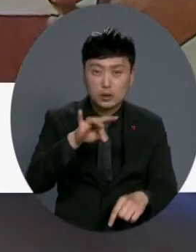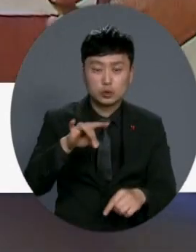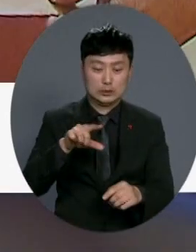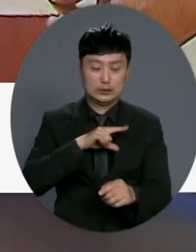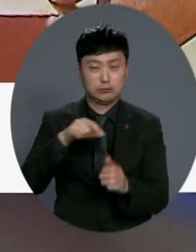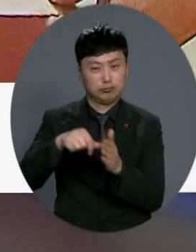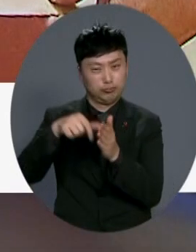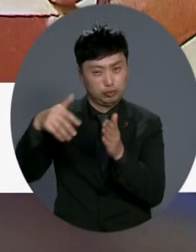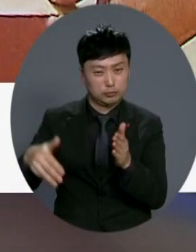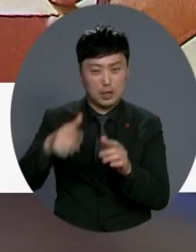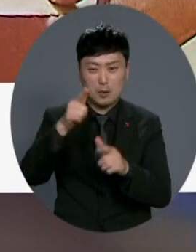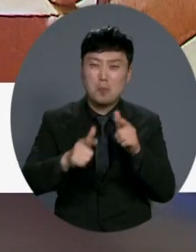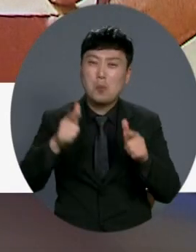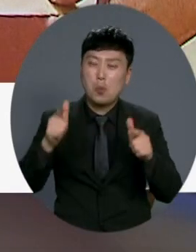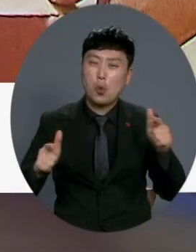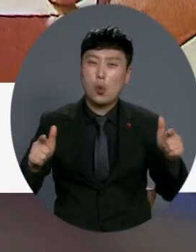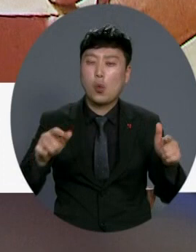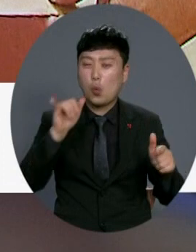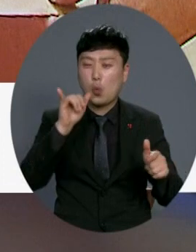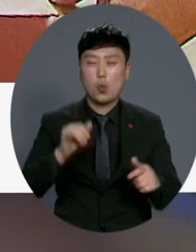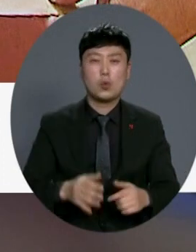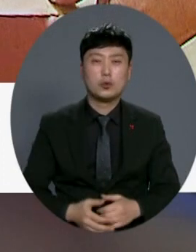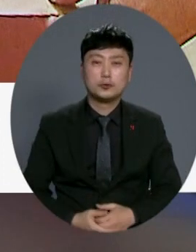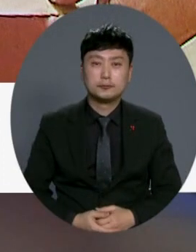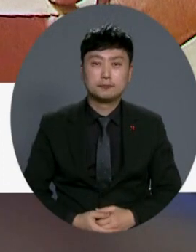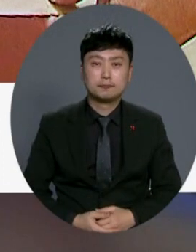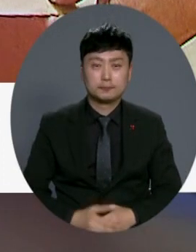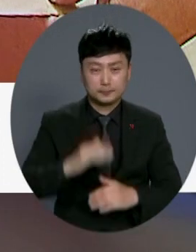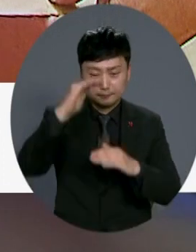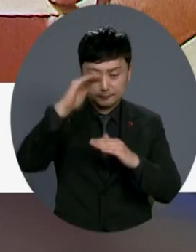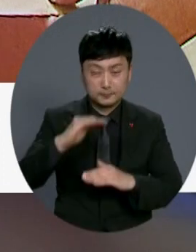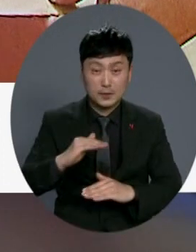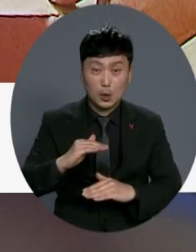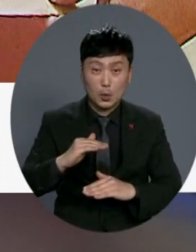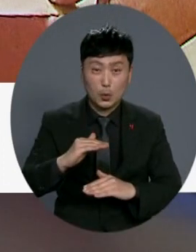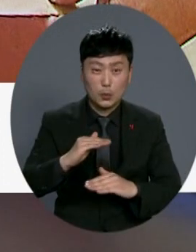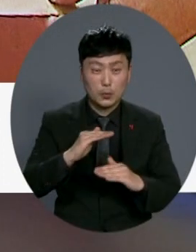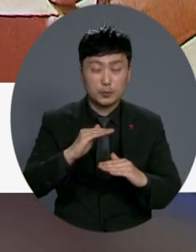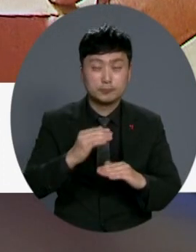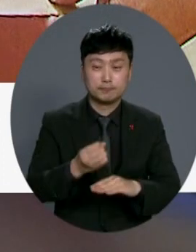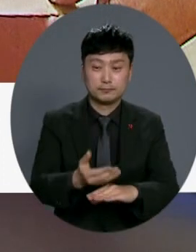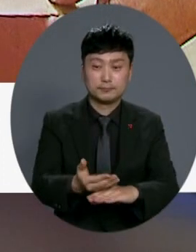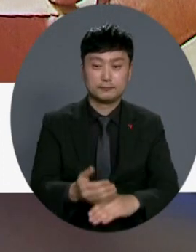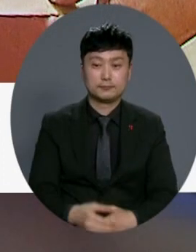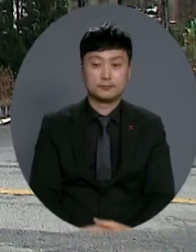인사들까지 후보들의 몇명은 다양했습니다 김세현 기자가 예비 후보들을